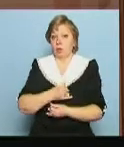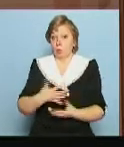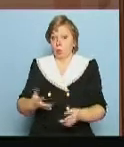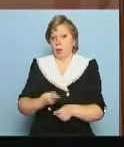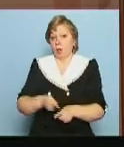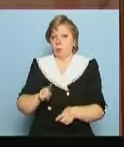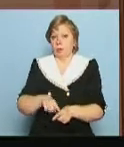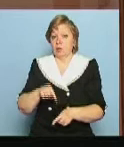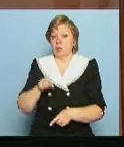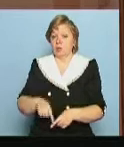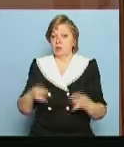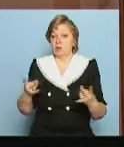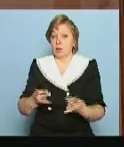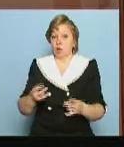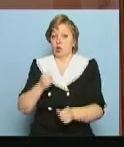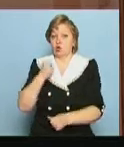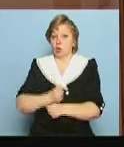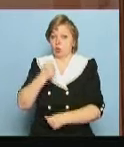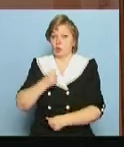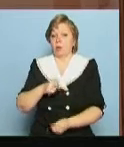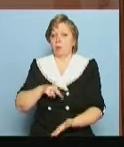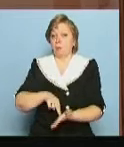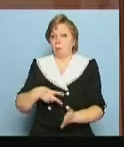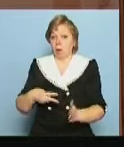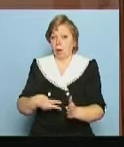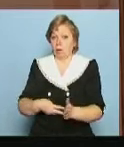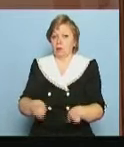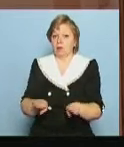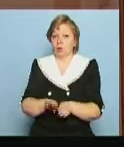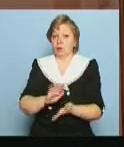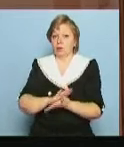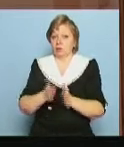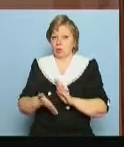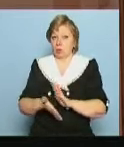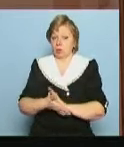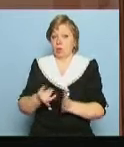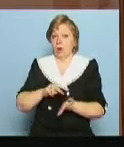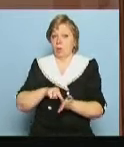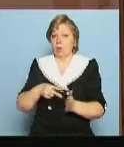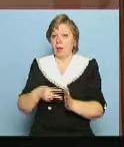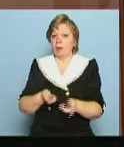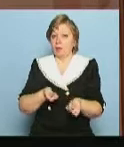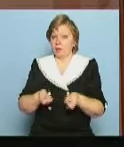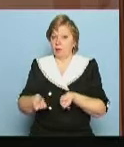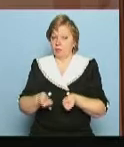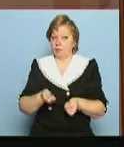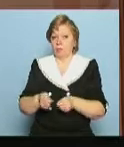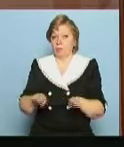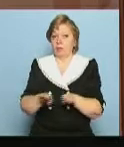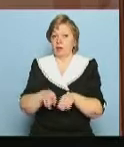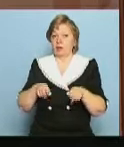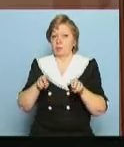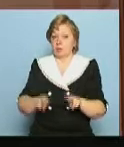здесь необходим более жесткий, я бы сказал, плановый подход к этой ситуации и планирование как тех специальностей,